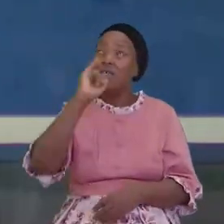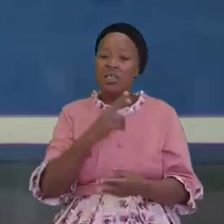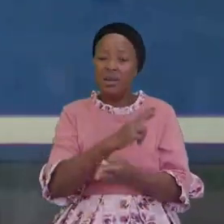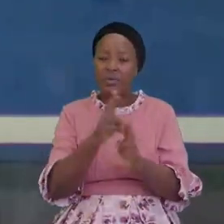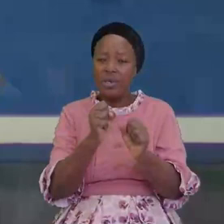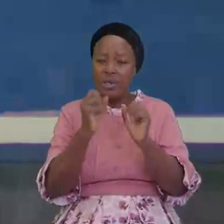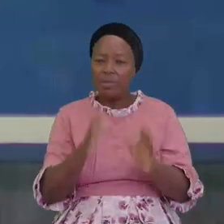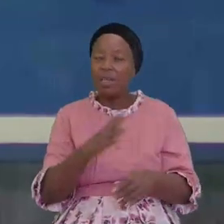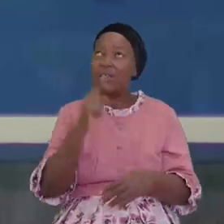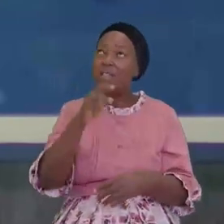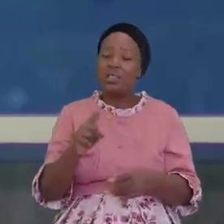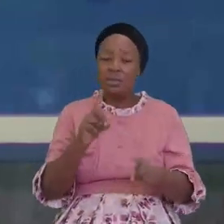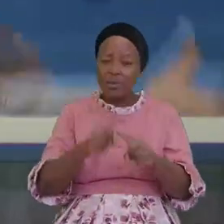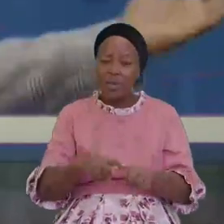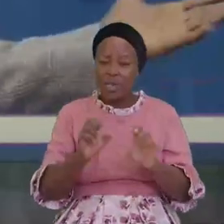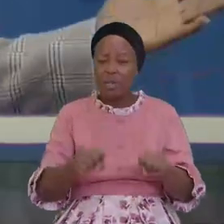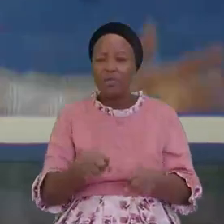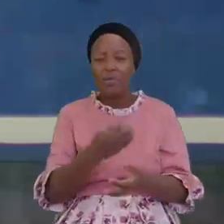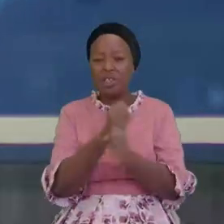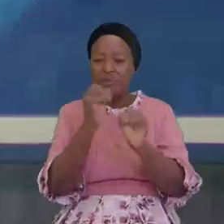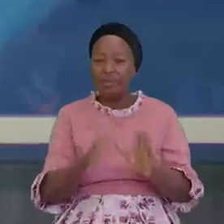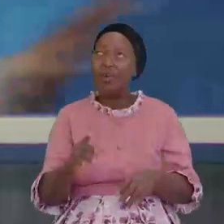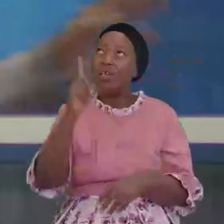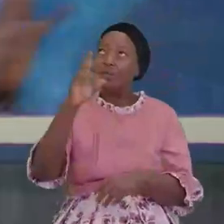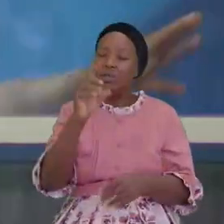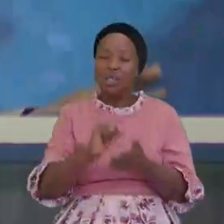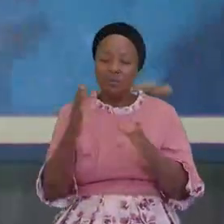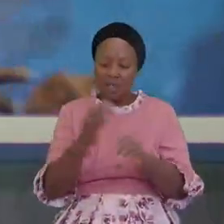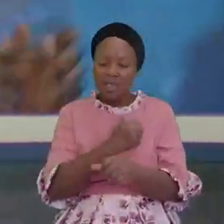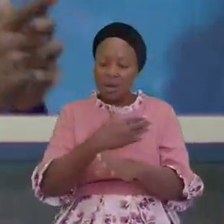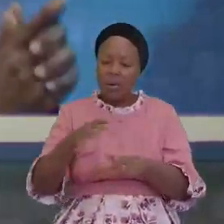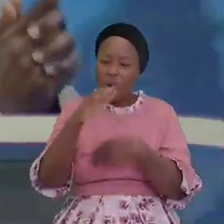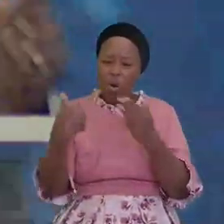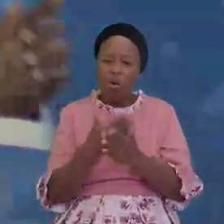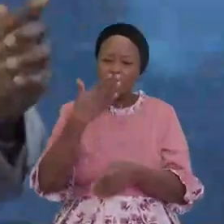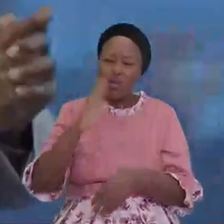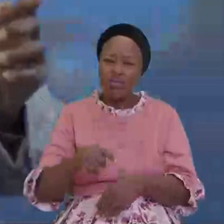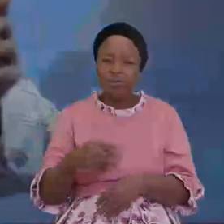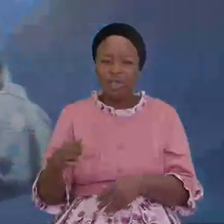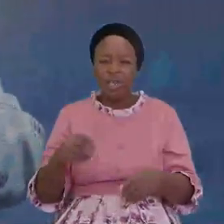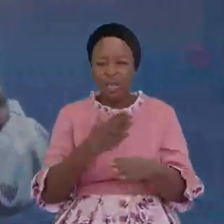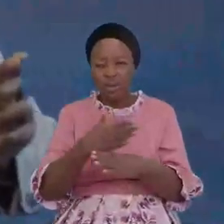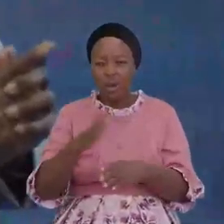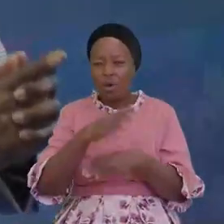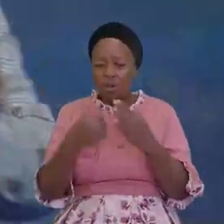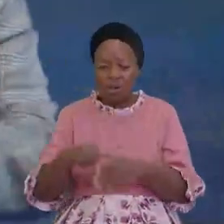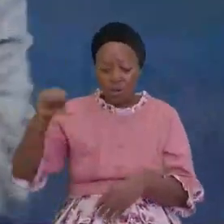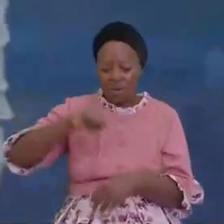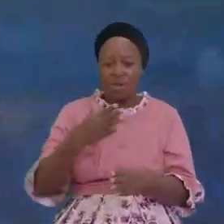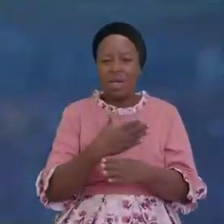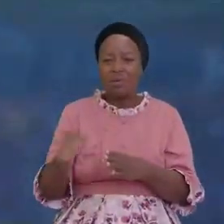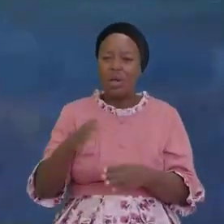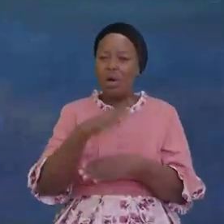Toutes les mauvaises choses que nous ne pouvons pas ôter, il est le Rédempteur. Il est le Rédempteur digne de